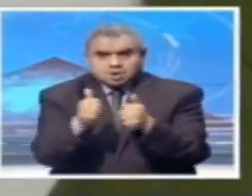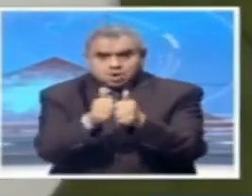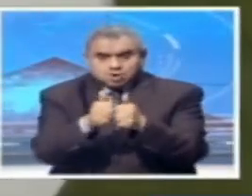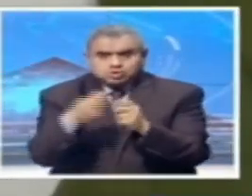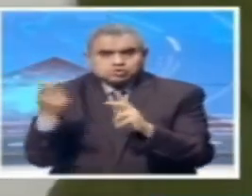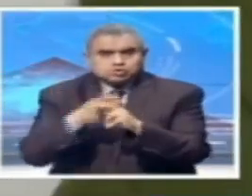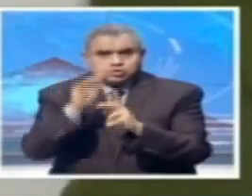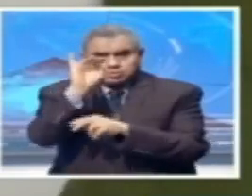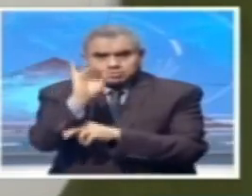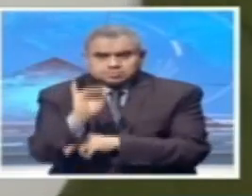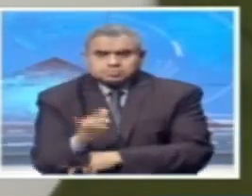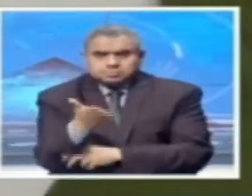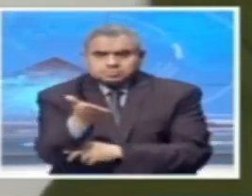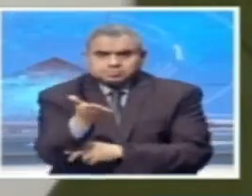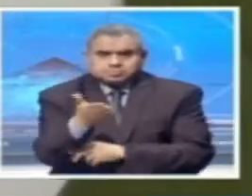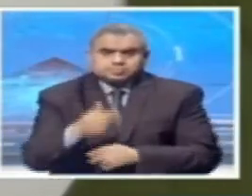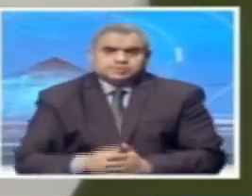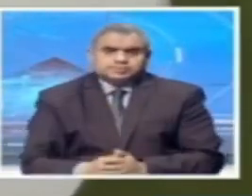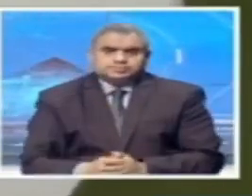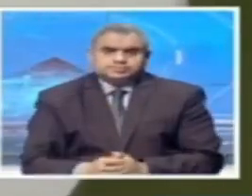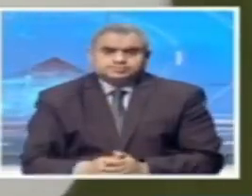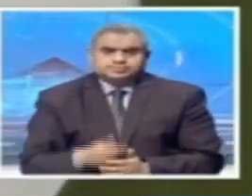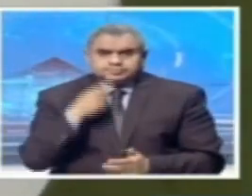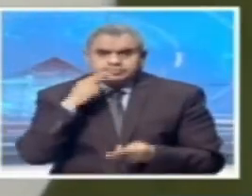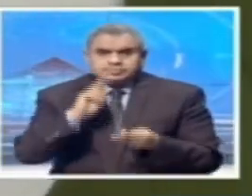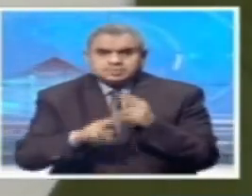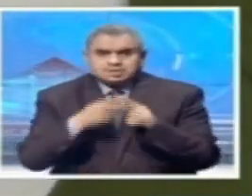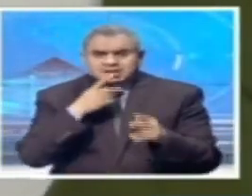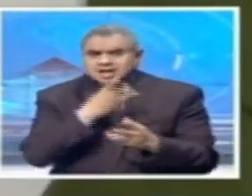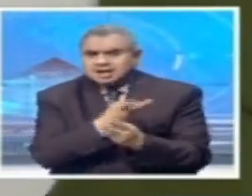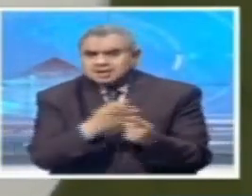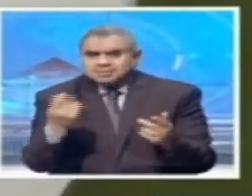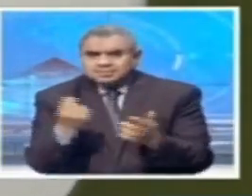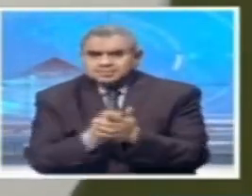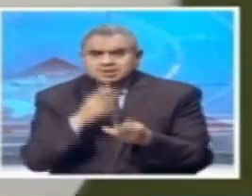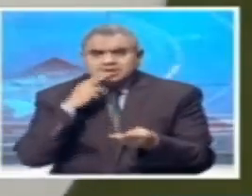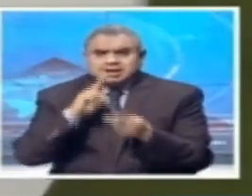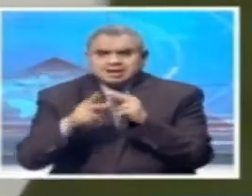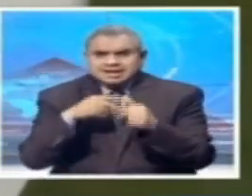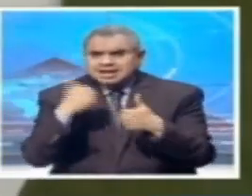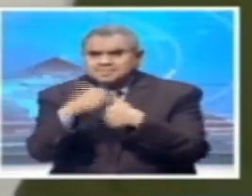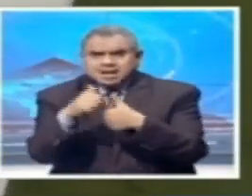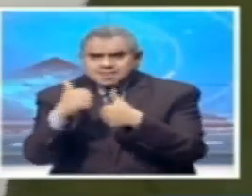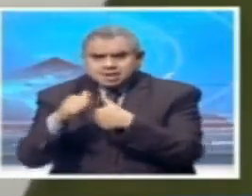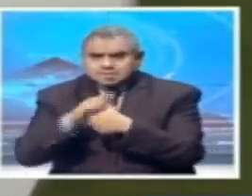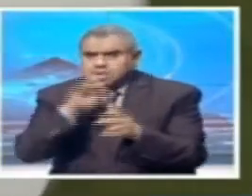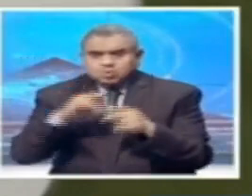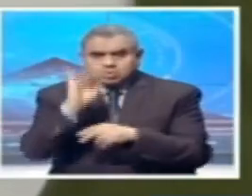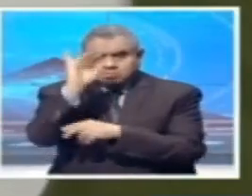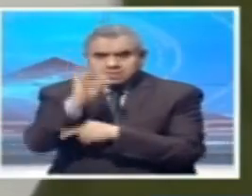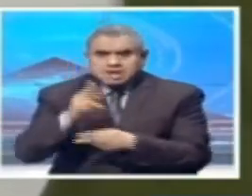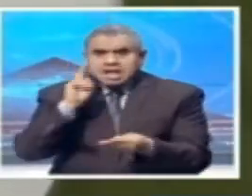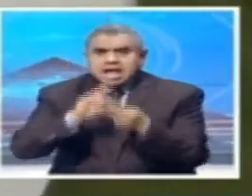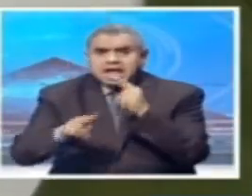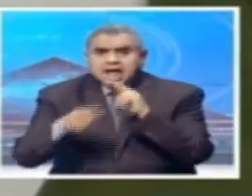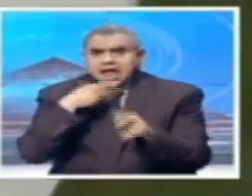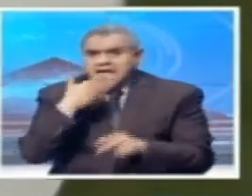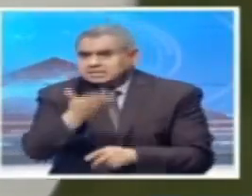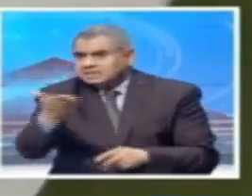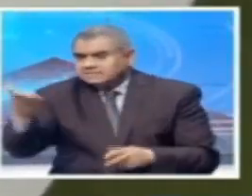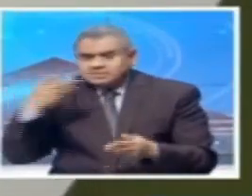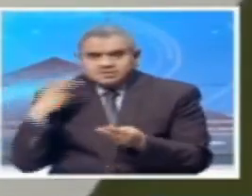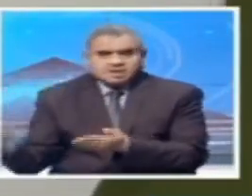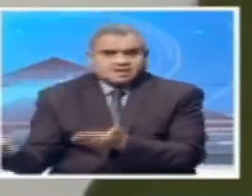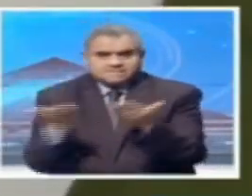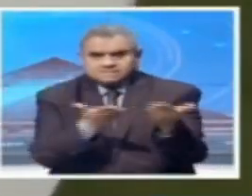بيعملوها زي الفل. أول ما دخلنا لقينا ما في حاجة ناقصة، قالت يا عم اللي قال الأبلة، قالت اللي عايز حاجة يقود الناقصة مفاتيح،